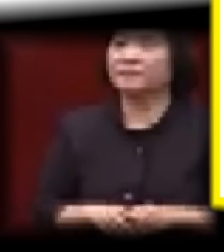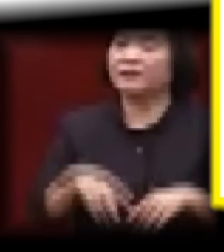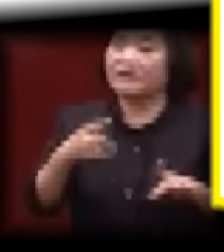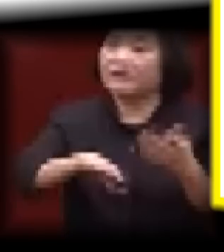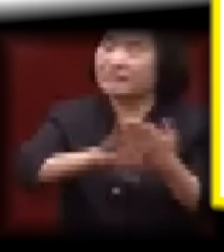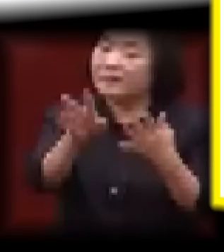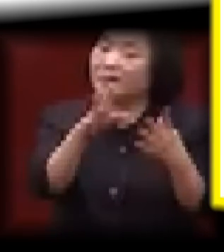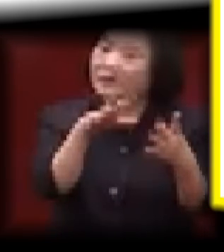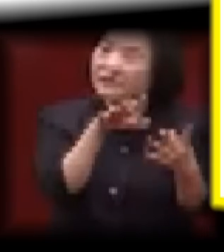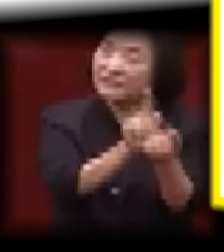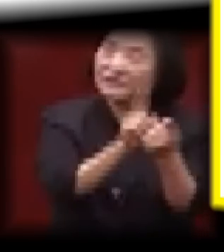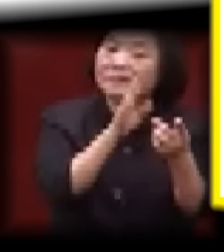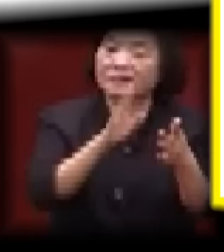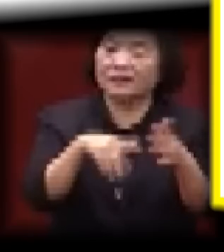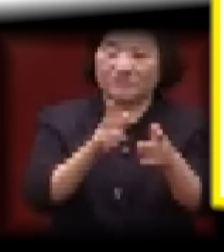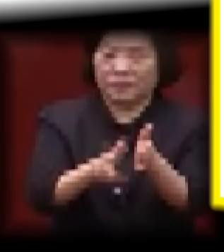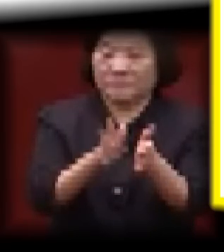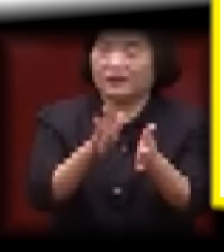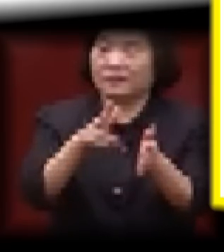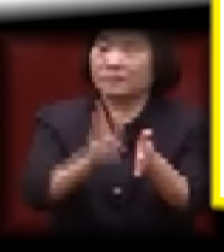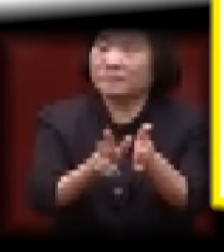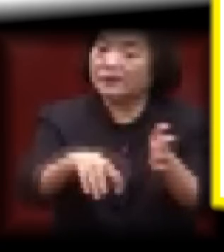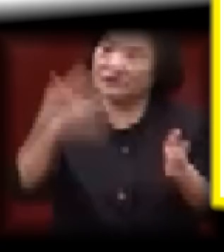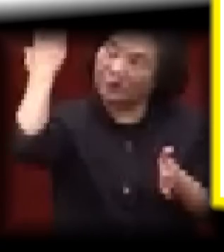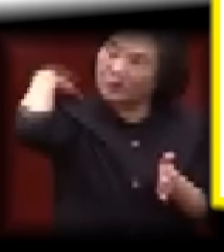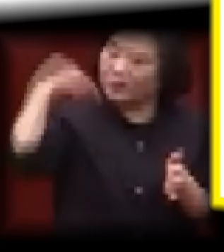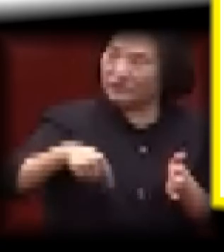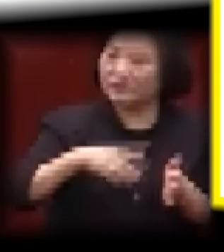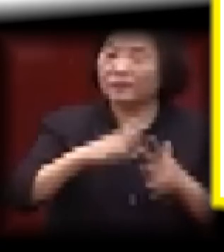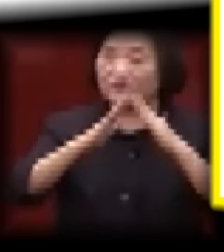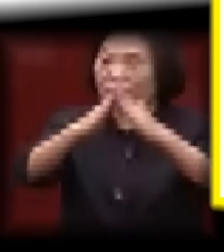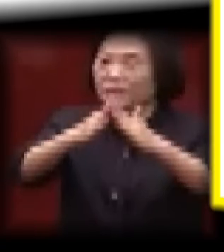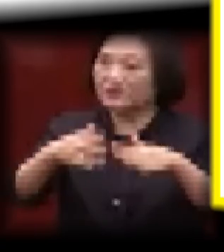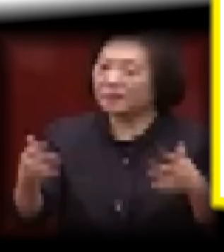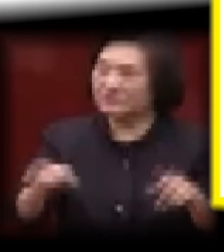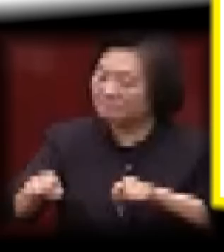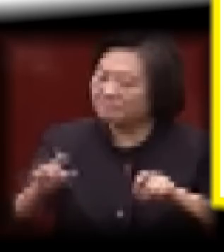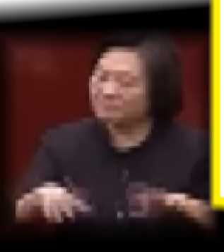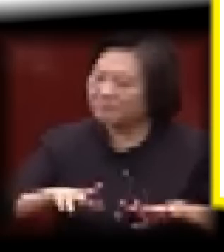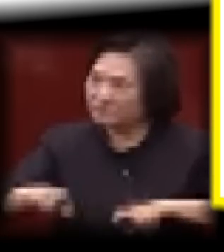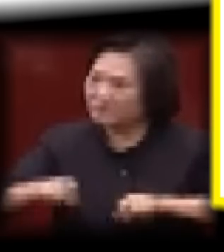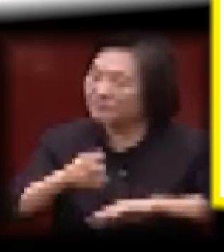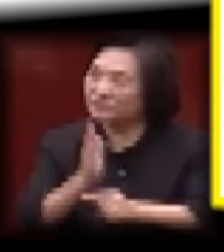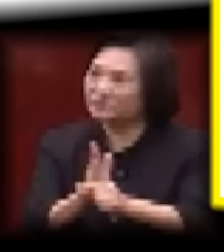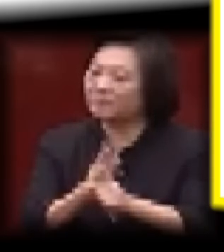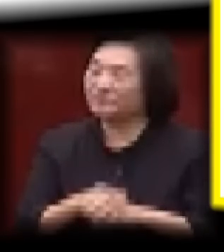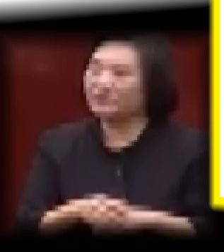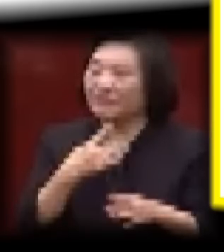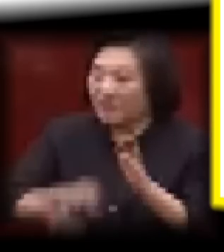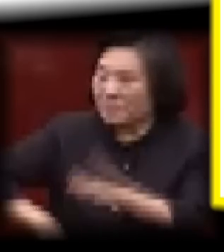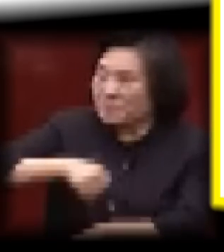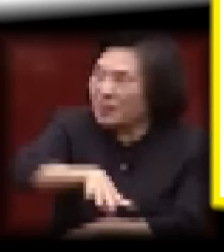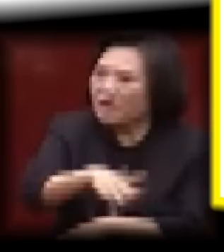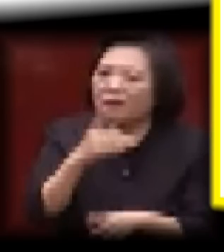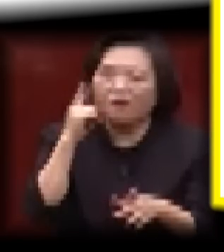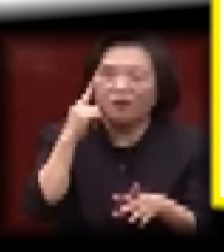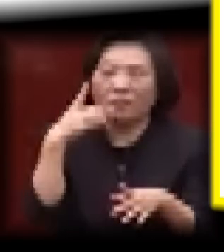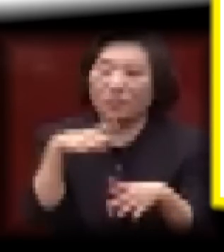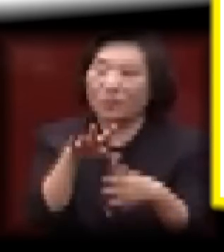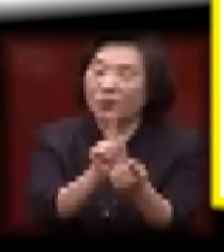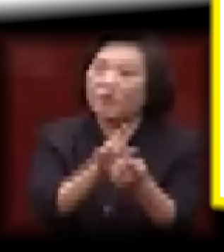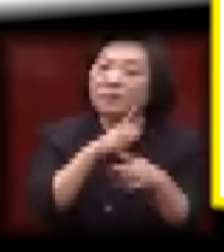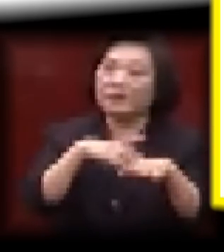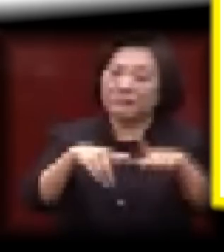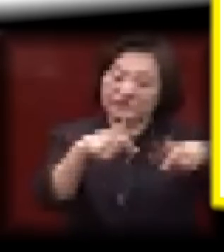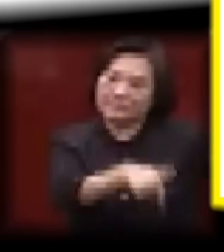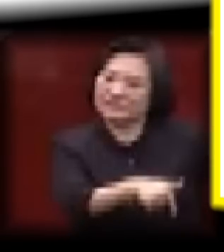整个后站地区的都市计划开始在做规划，所以目前要来投资人，他会比较清楚说西区